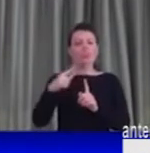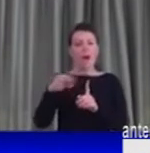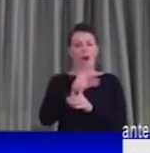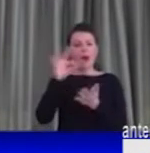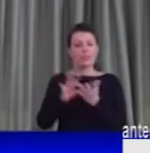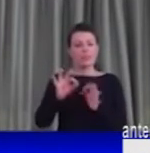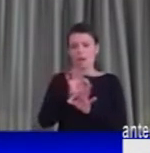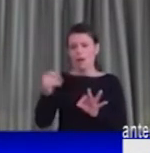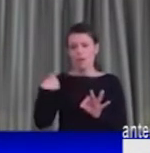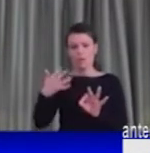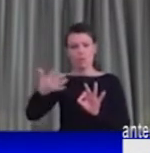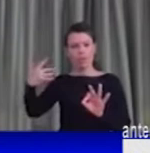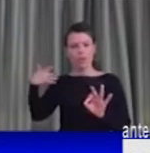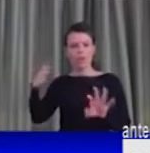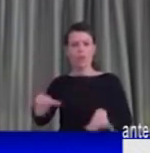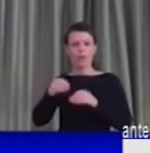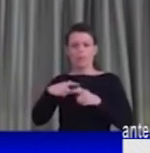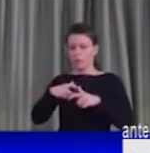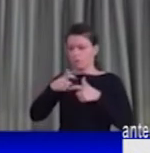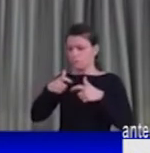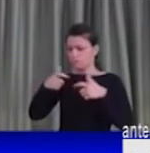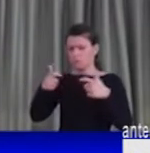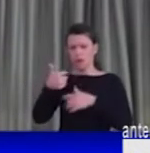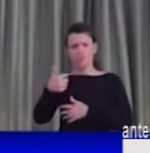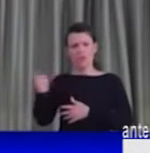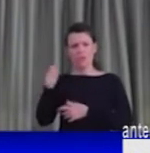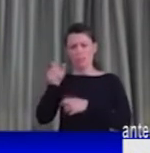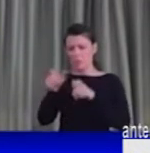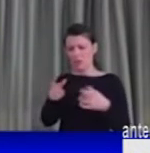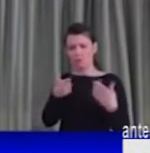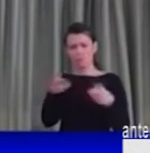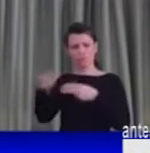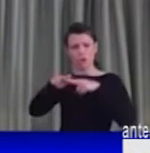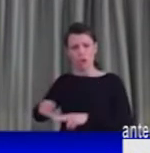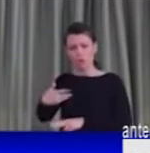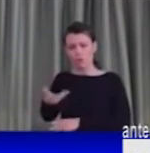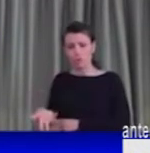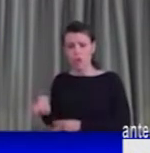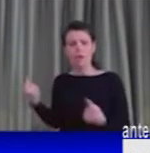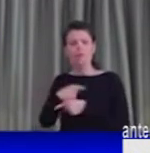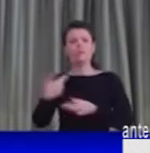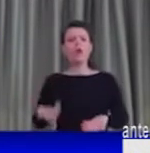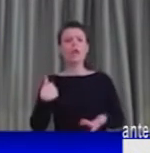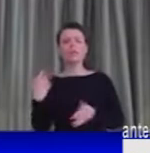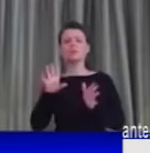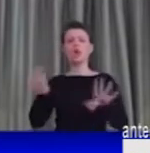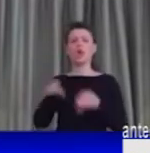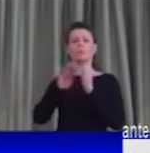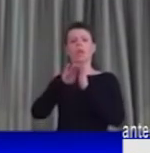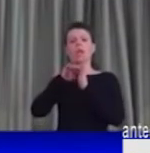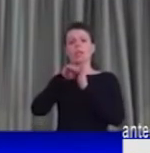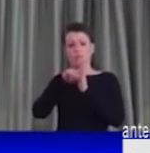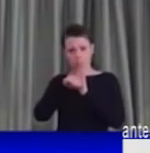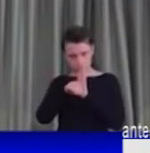di alcune centinaia, come ben sapete, e oggi siamo a dati così bassi. Il dato